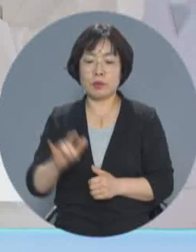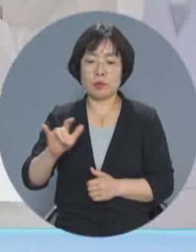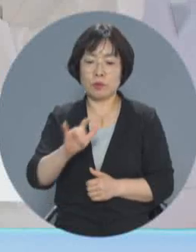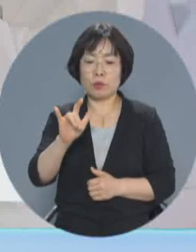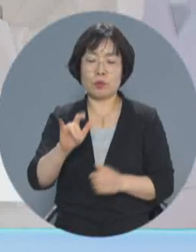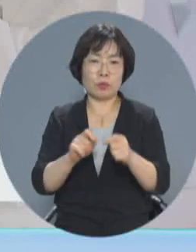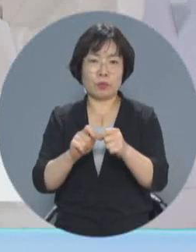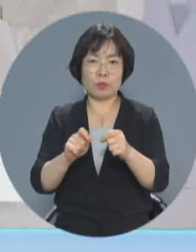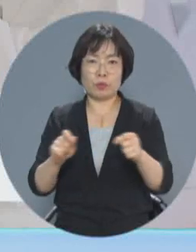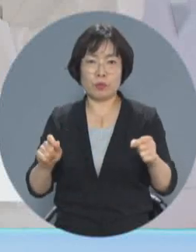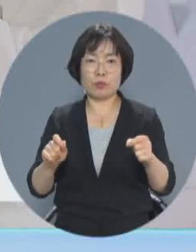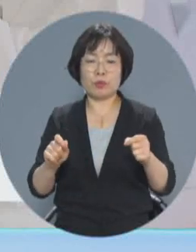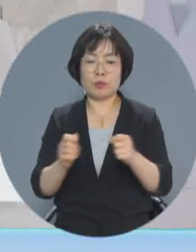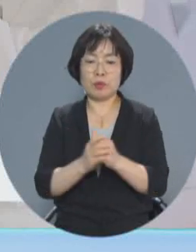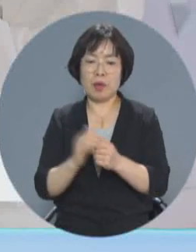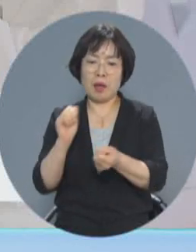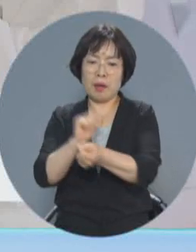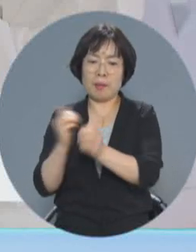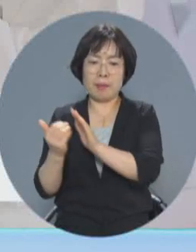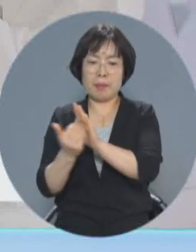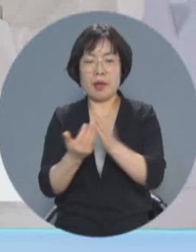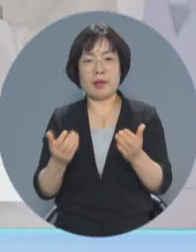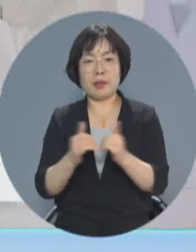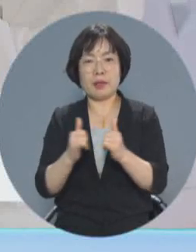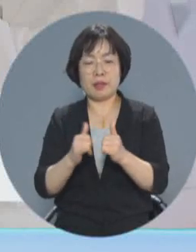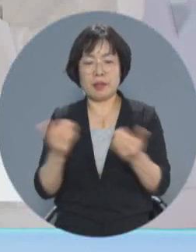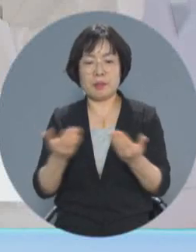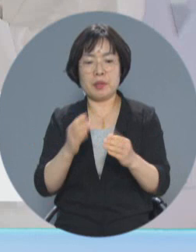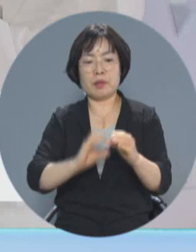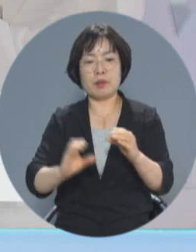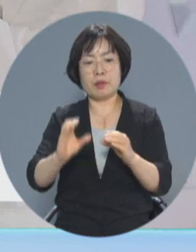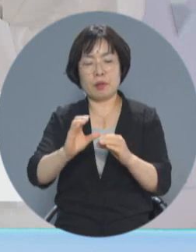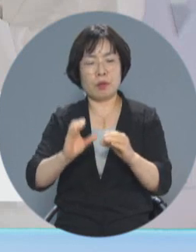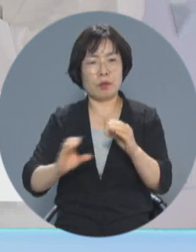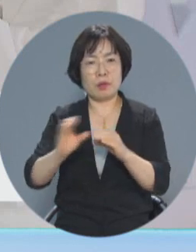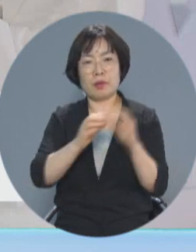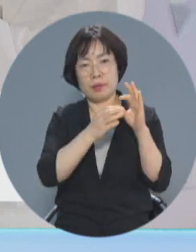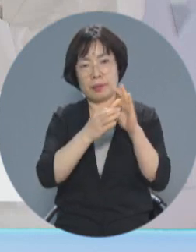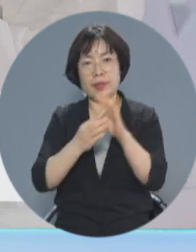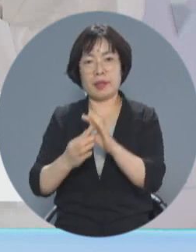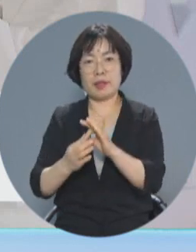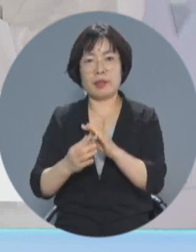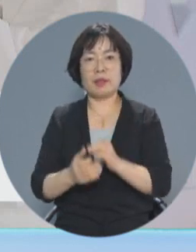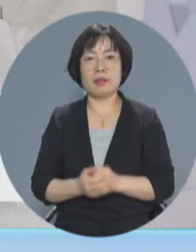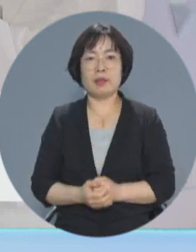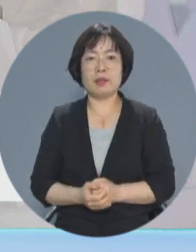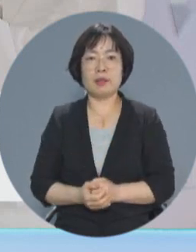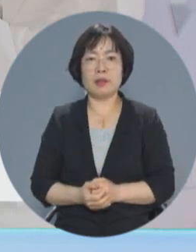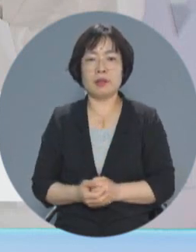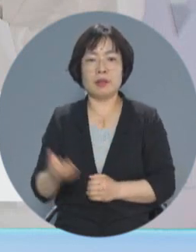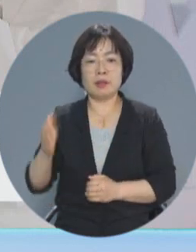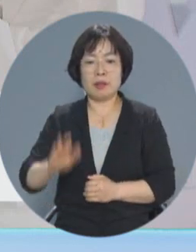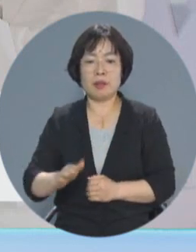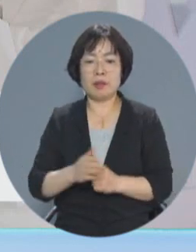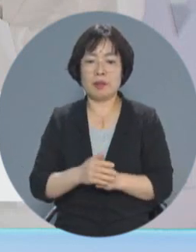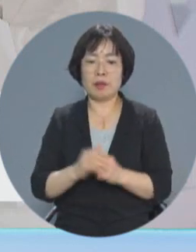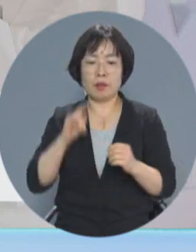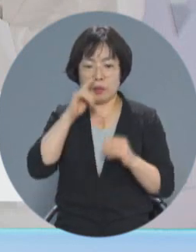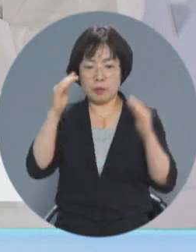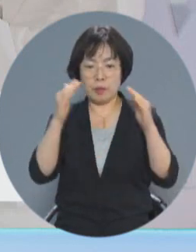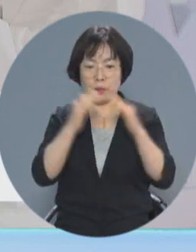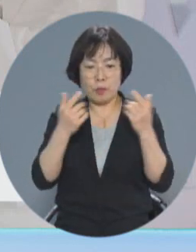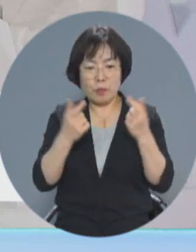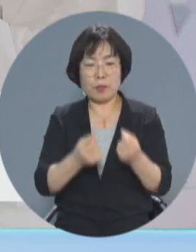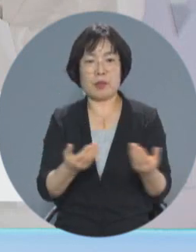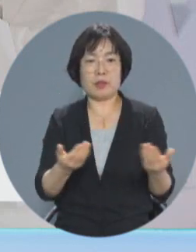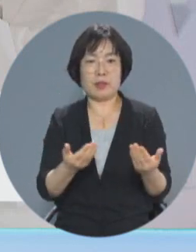코로나19가 장기화하면서 방역 대응 관련 종사자의 업무 강도는 줄어들 틈이 없습니다. 하지만 선별진료소에서